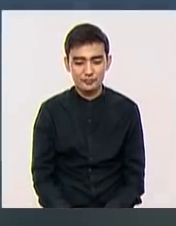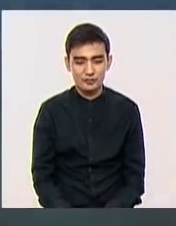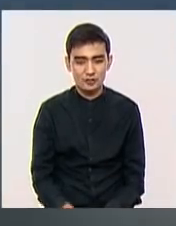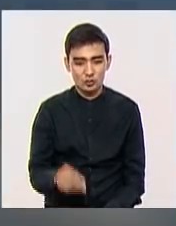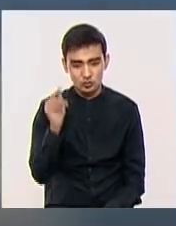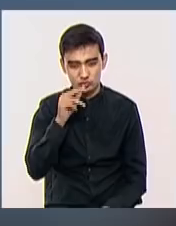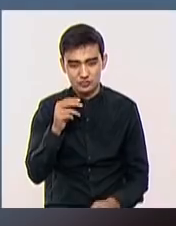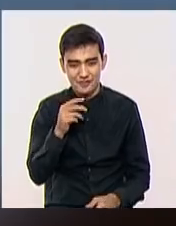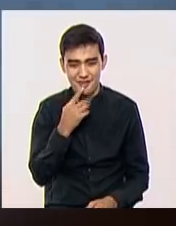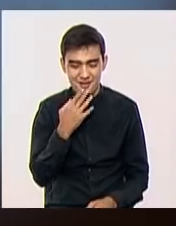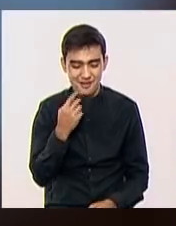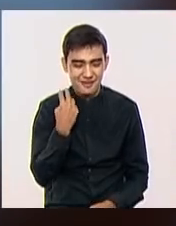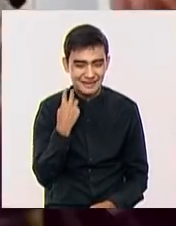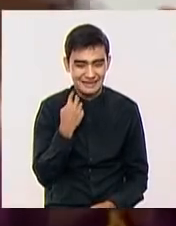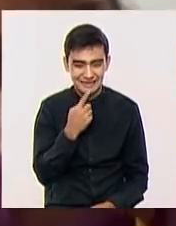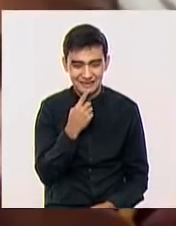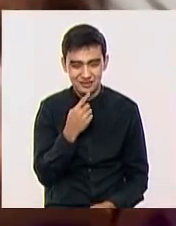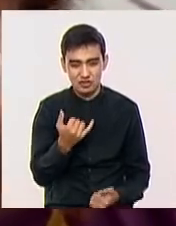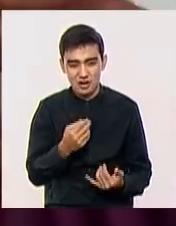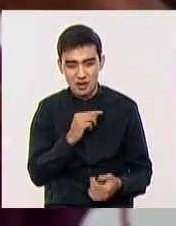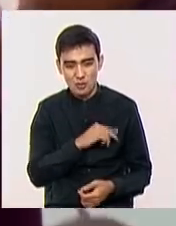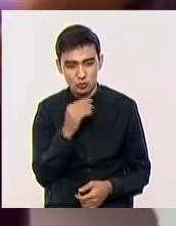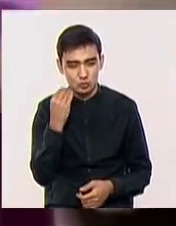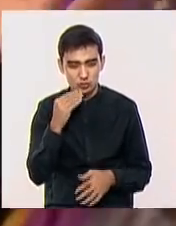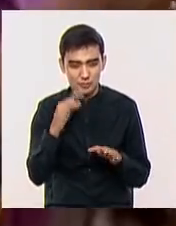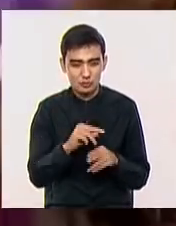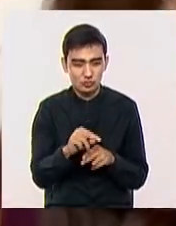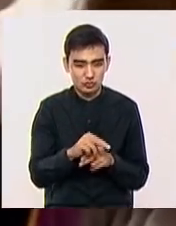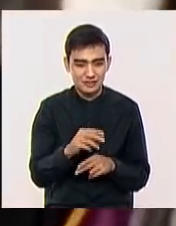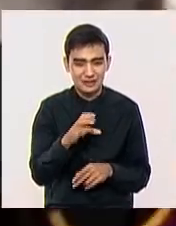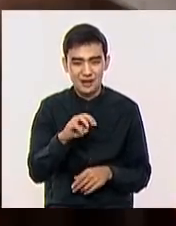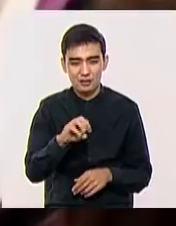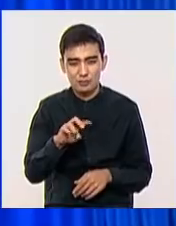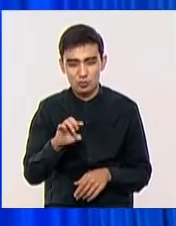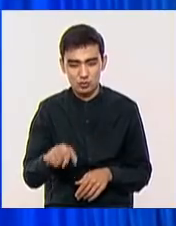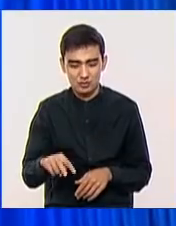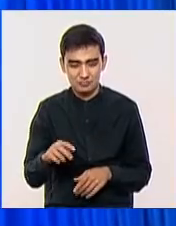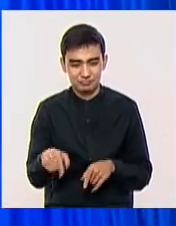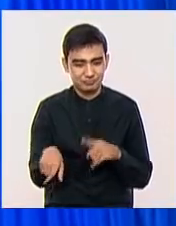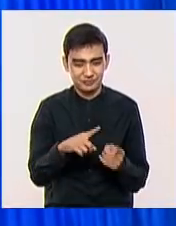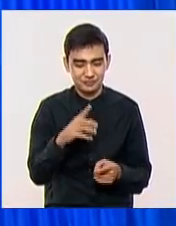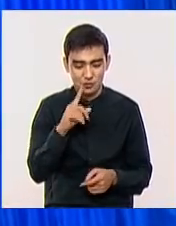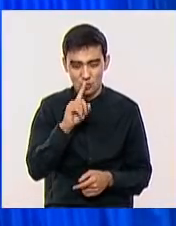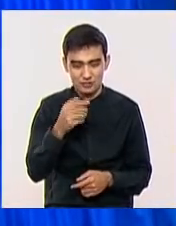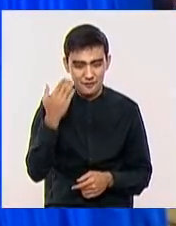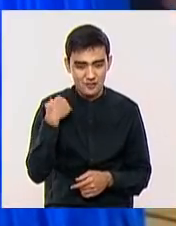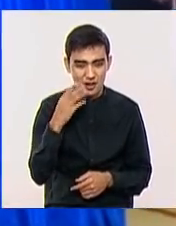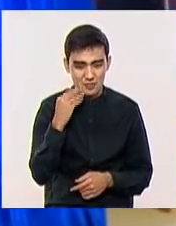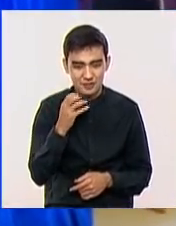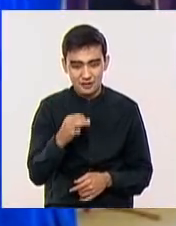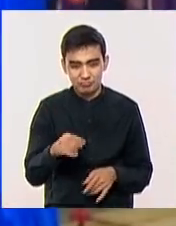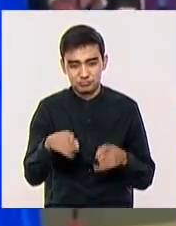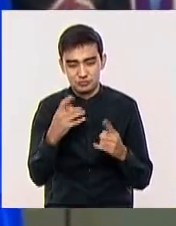Учитель английского языка Айдана Абдыкул сейчас живет и работает в Турции. В Стамбул переехала почти год назад из Алматы. Все ради развития